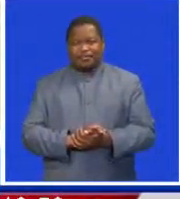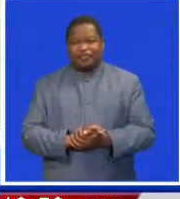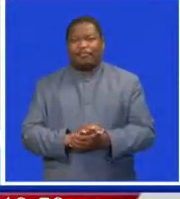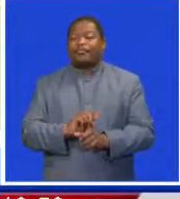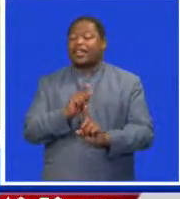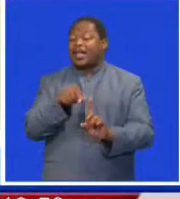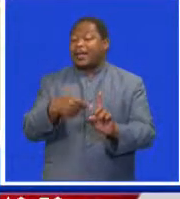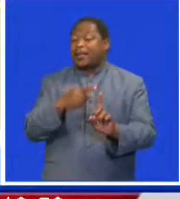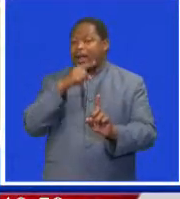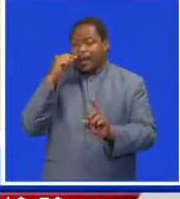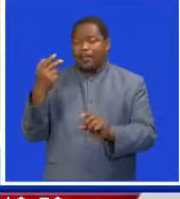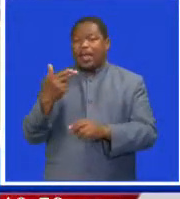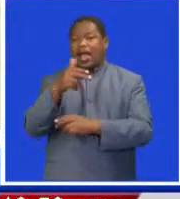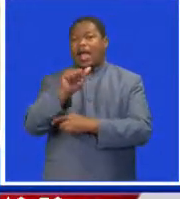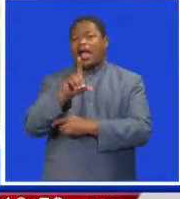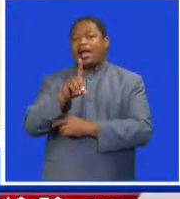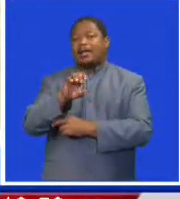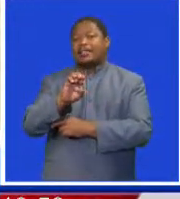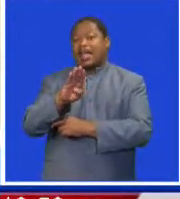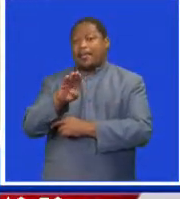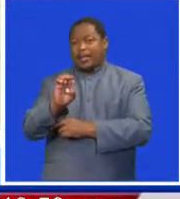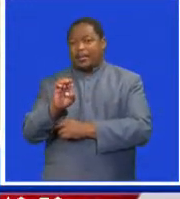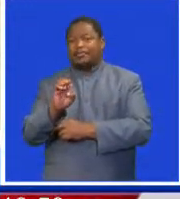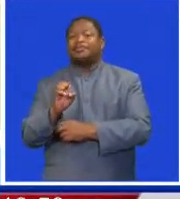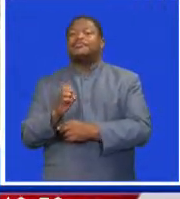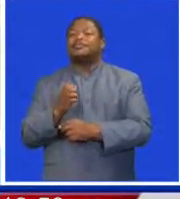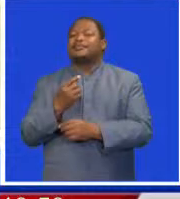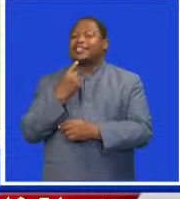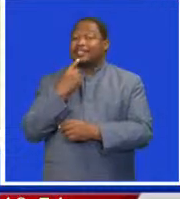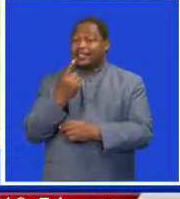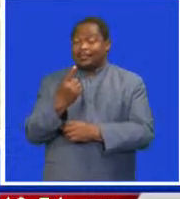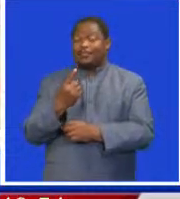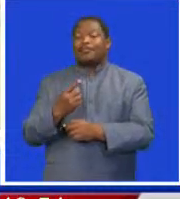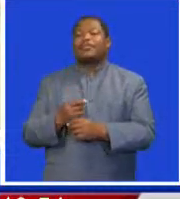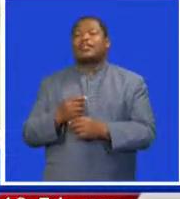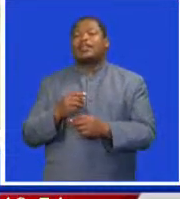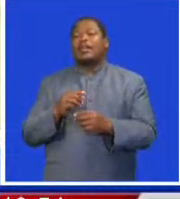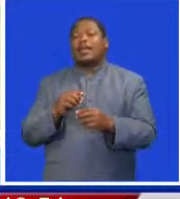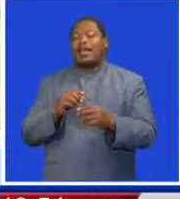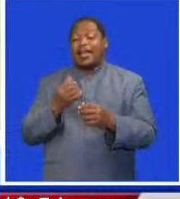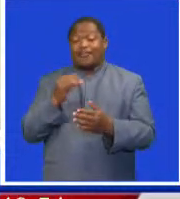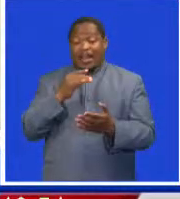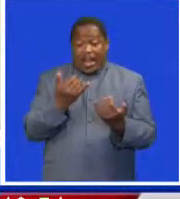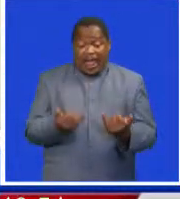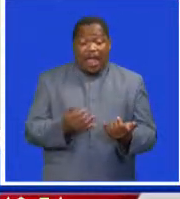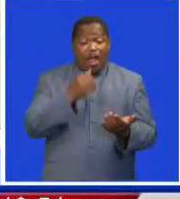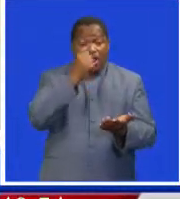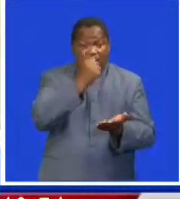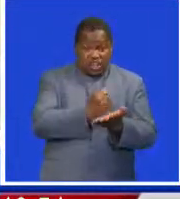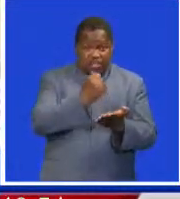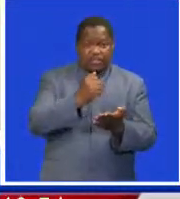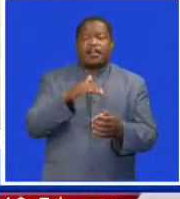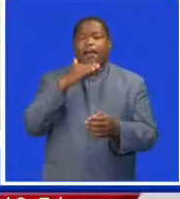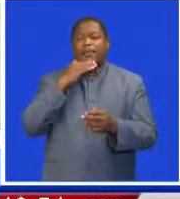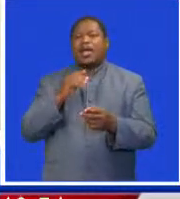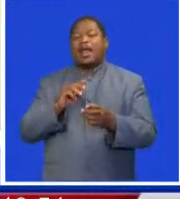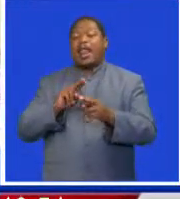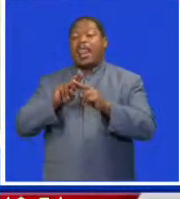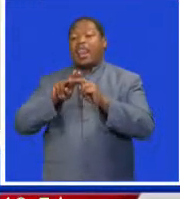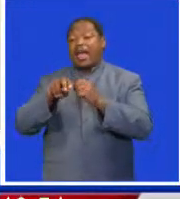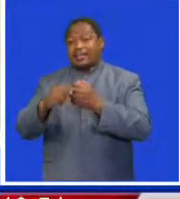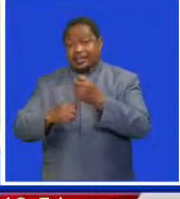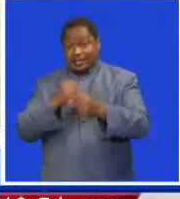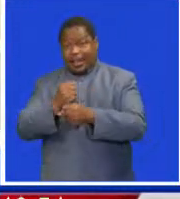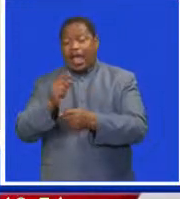lamakhulu imbabane Salos kanye nembabane Highlanders ngilamanye-ke amacembu lasavele athenge abadlali labahambe embili efene. Lobekela umsakado weSwatini TV